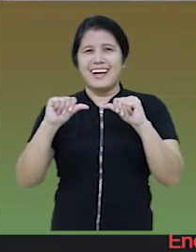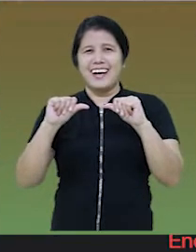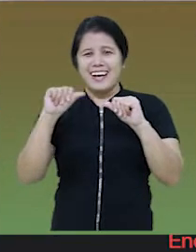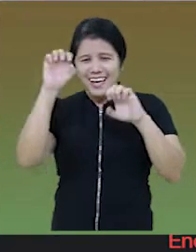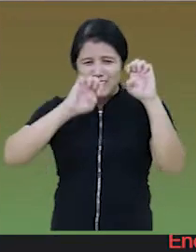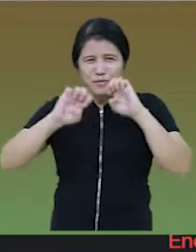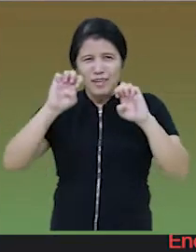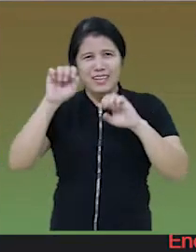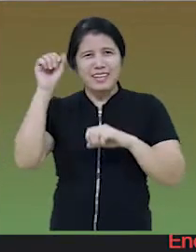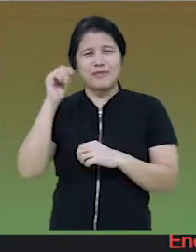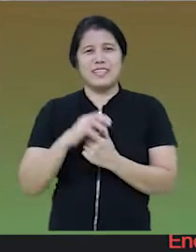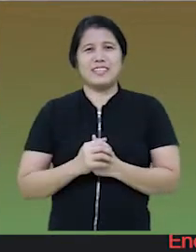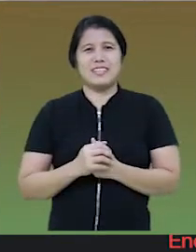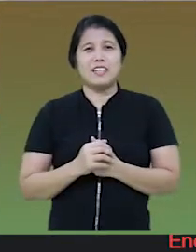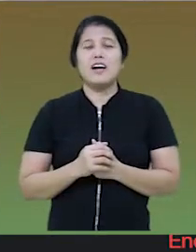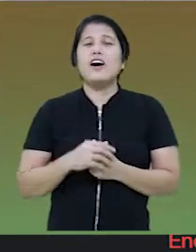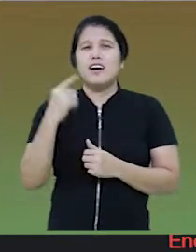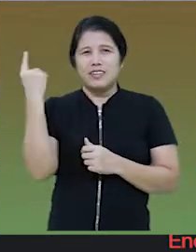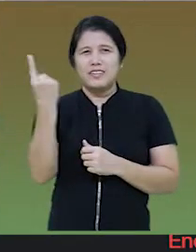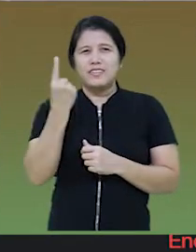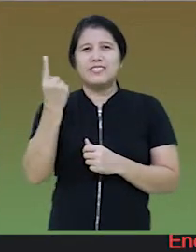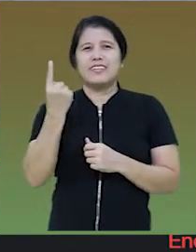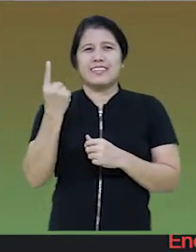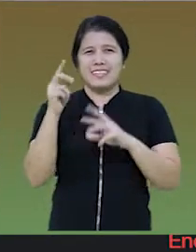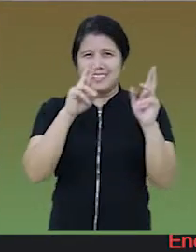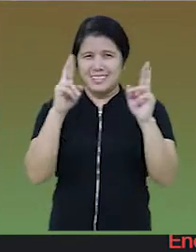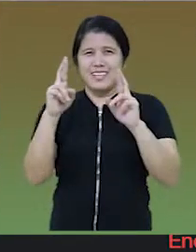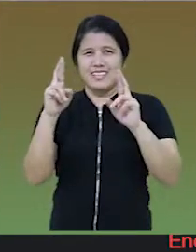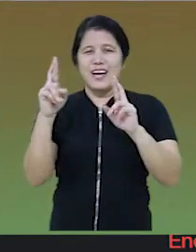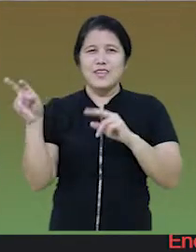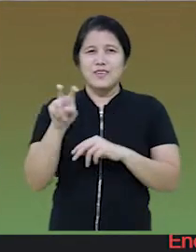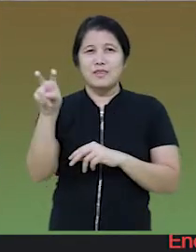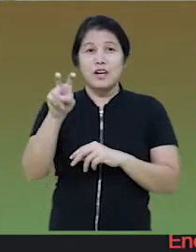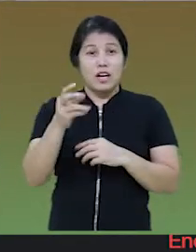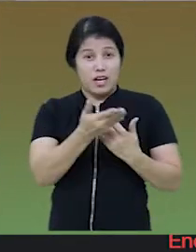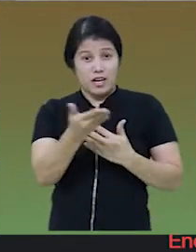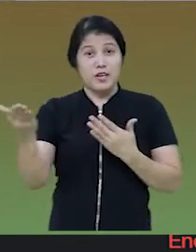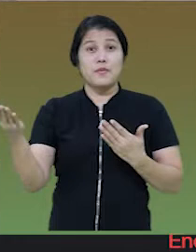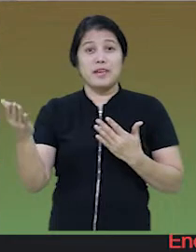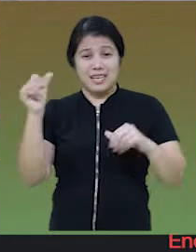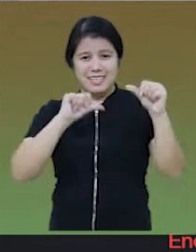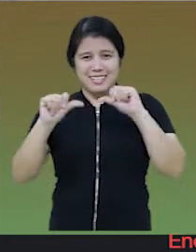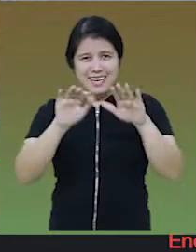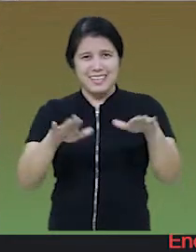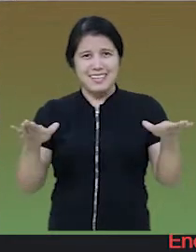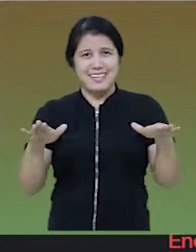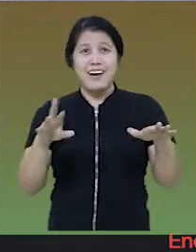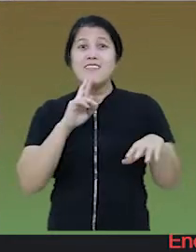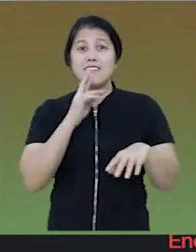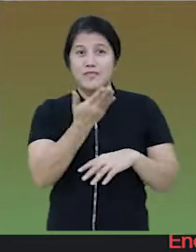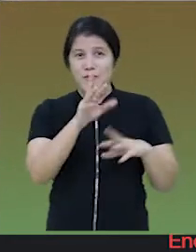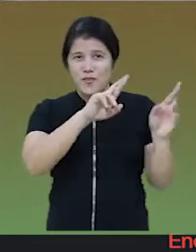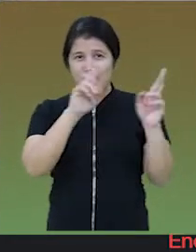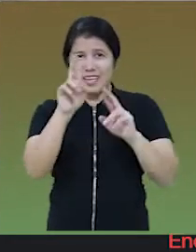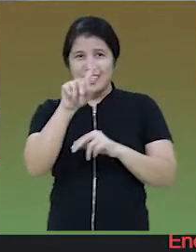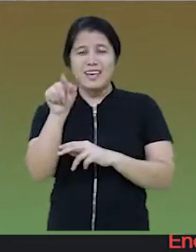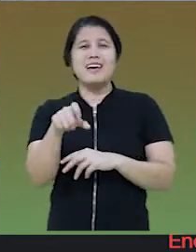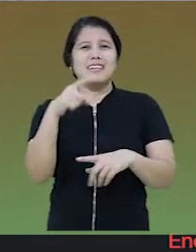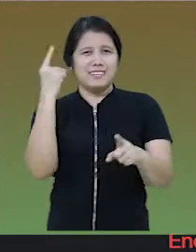experiment? Palaging say handa sa adventure! Kayo mga psychics, handa na rin ba